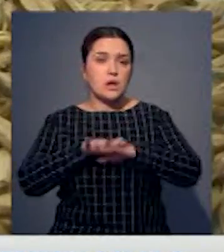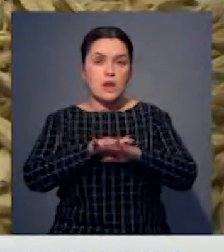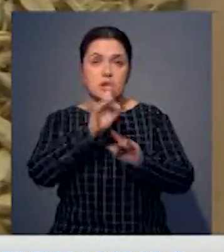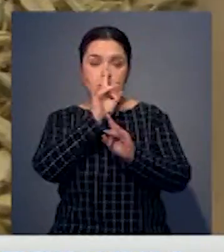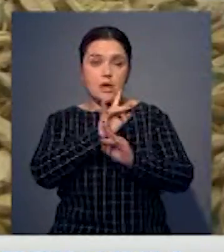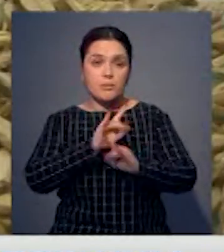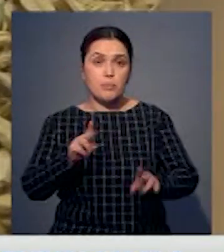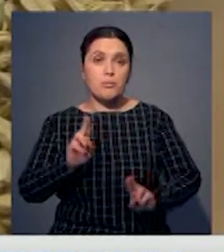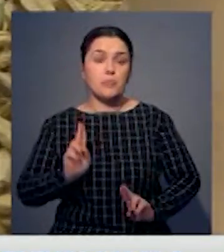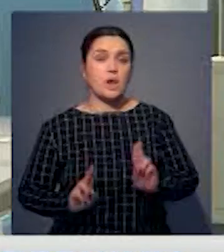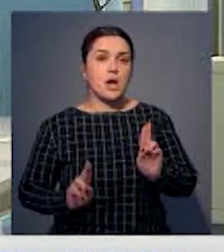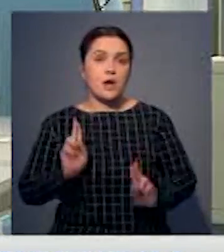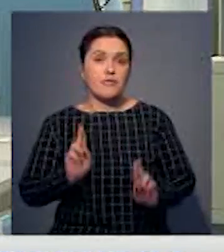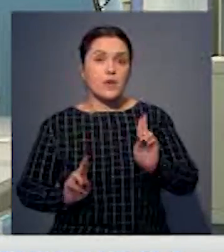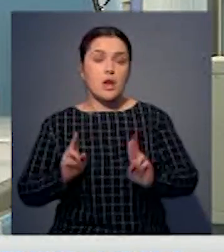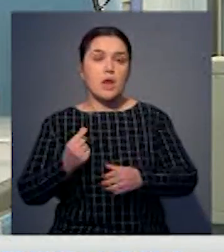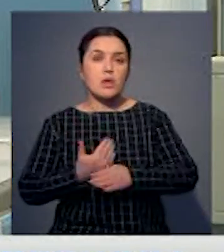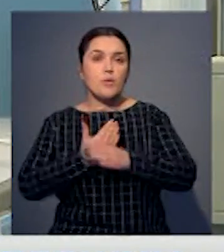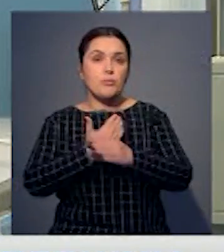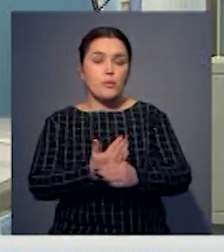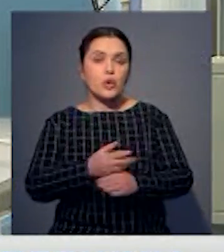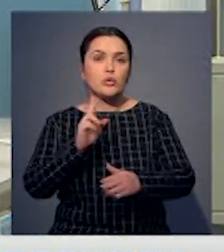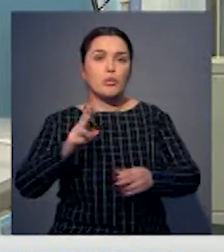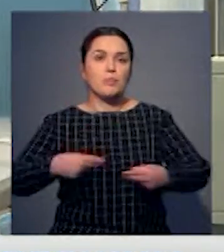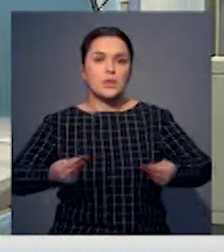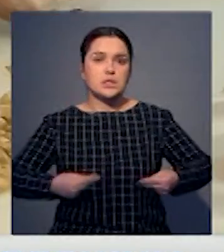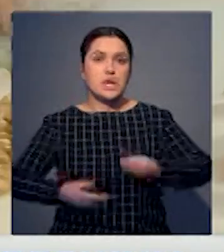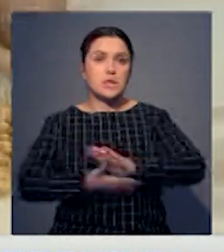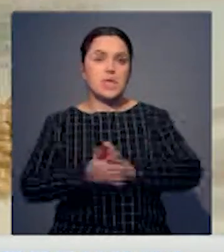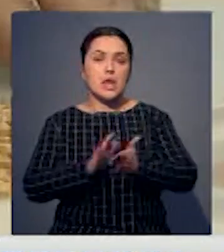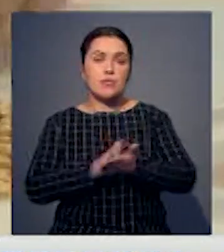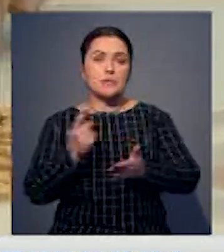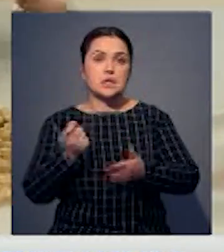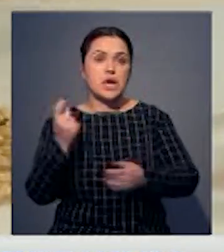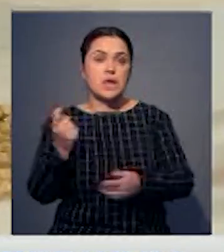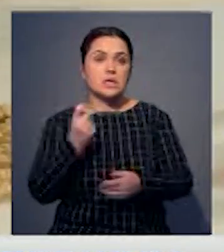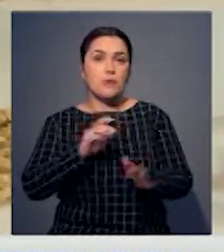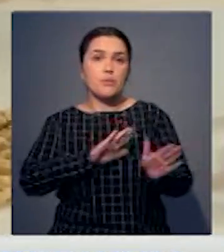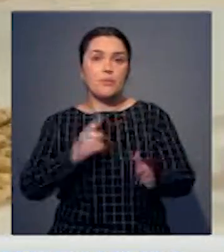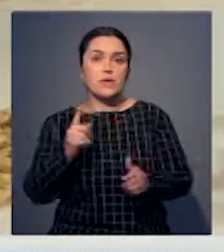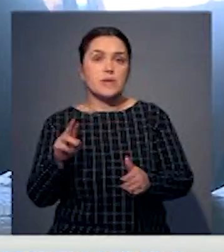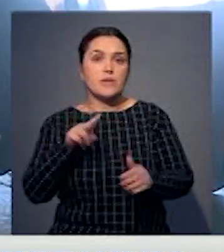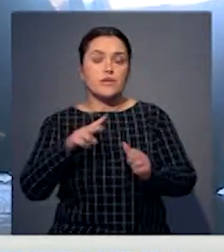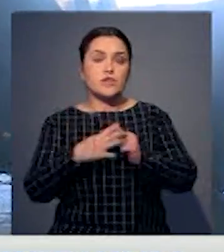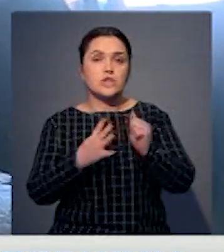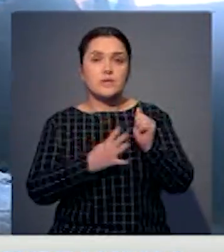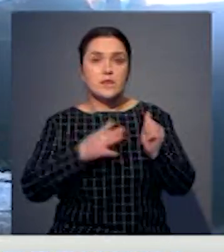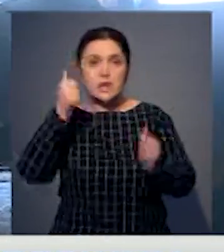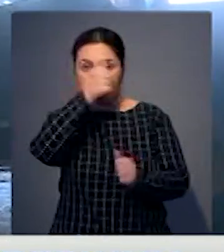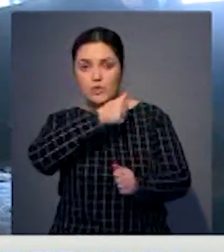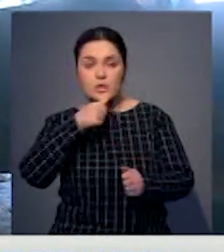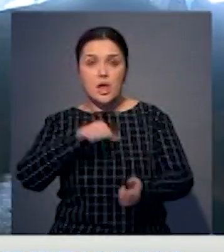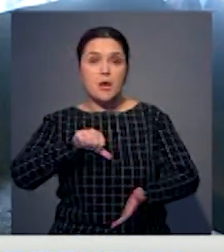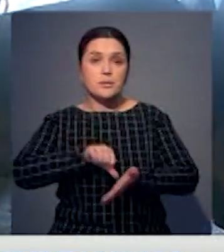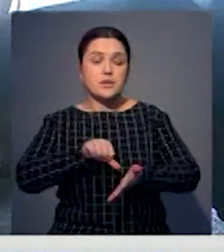будут. Согласно правилам, дотации получат только те, кто подписал договор с семеноводческими хозяйствами после 1 января